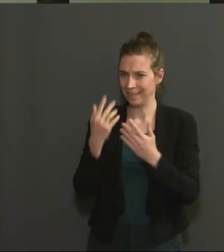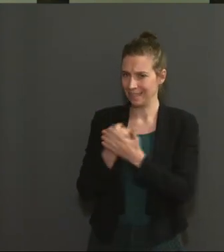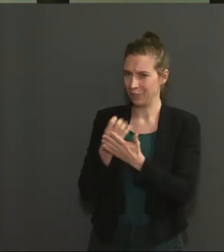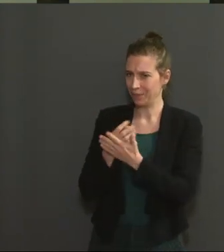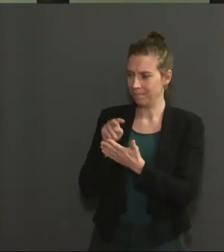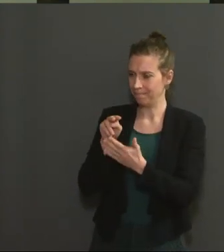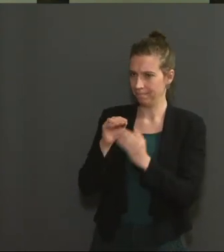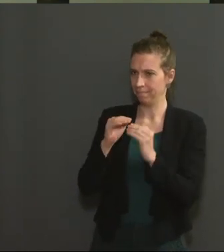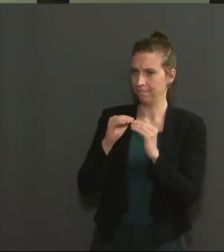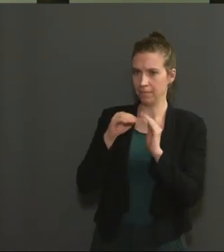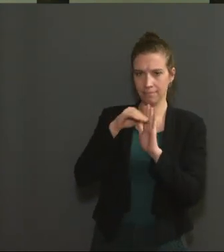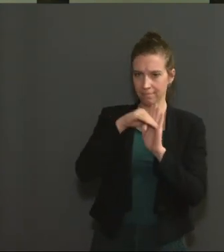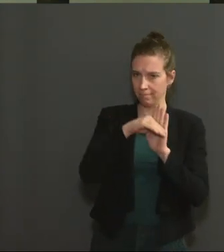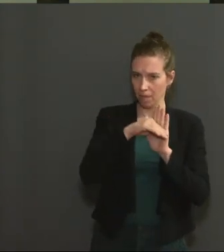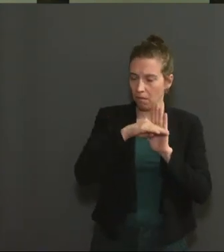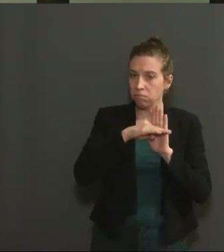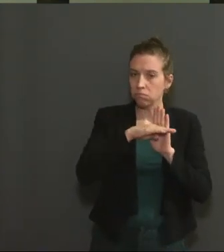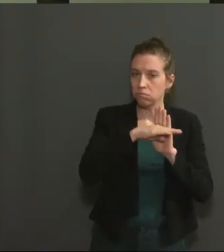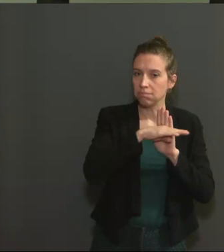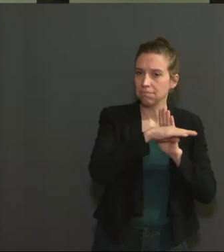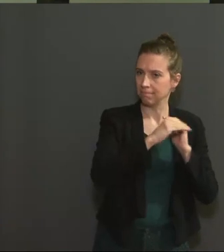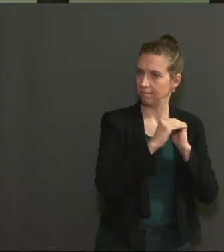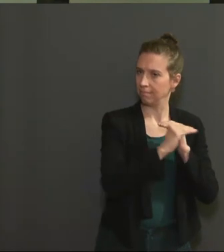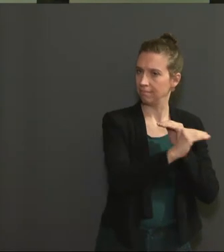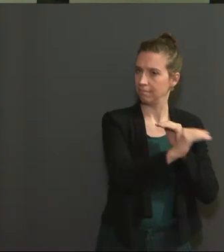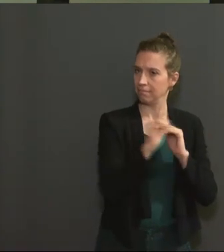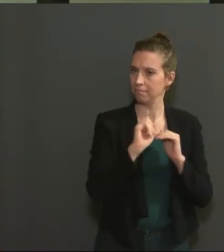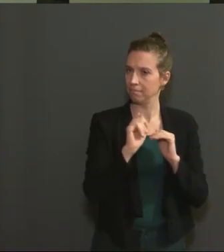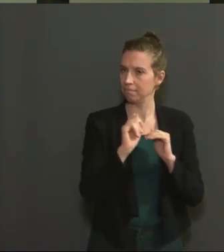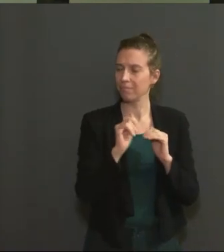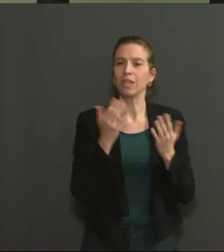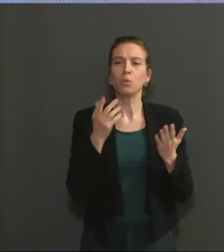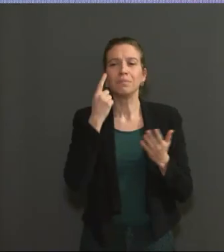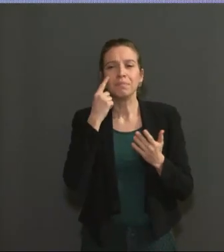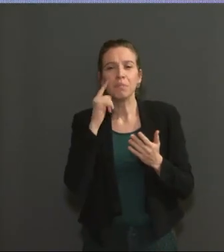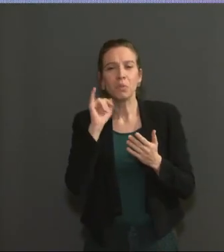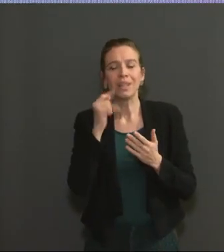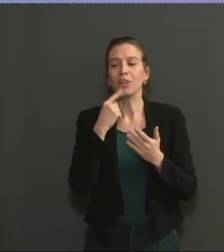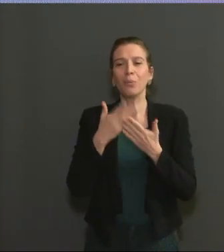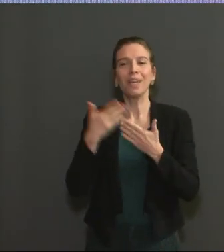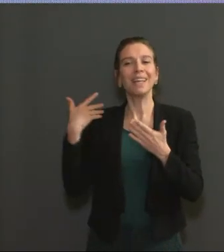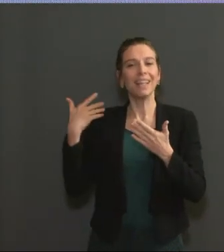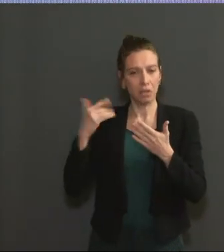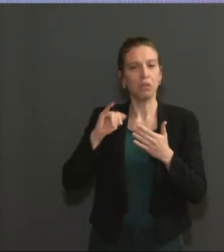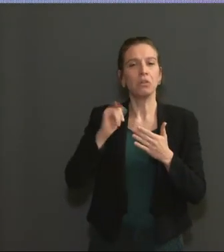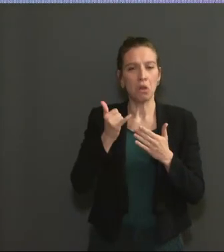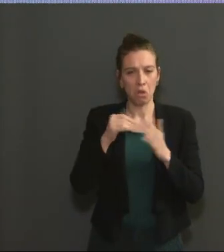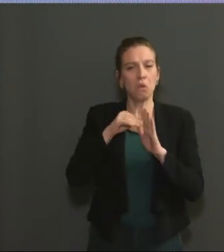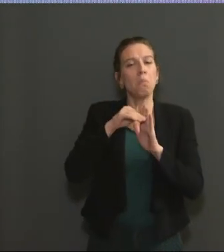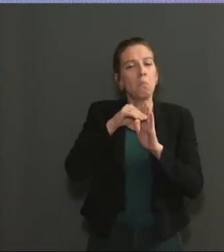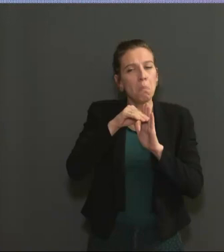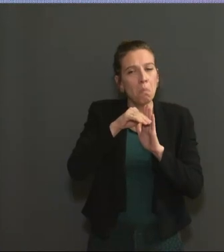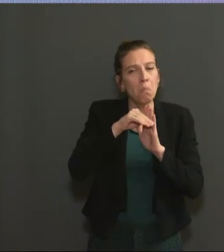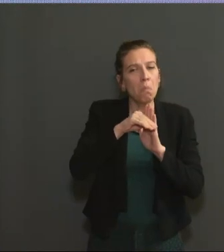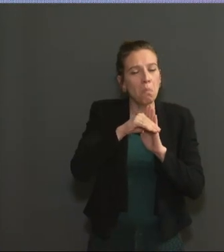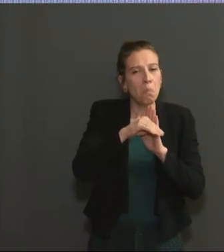stabiliseren op op weekbasis zien we nog een lichte daling van het aantal besmettingen maar de cijfers van de voorbije